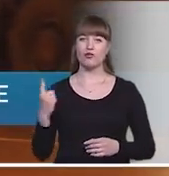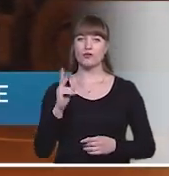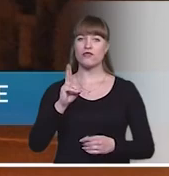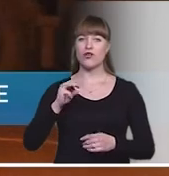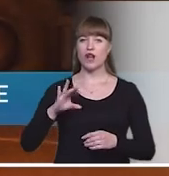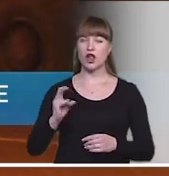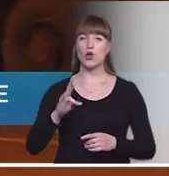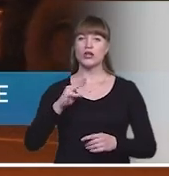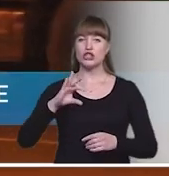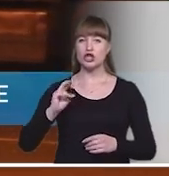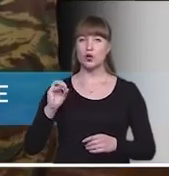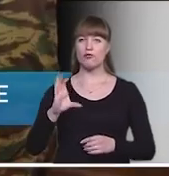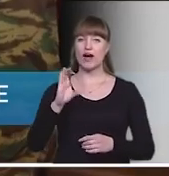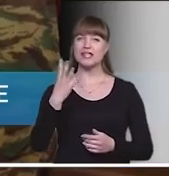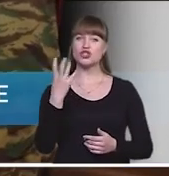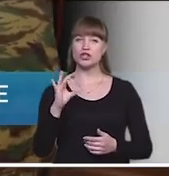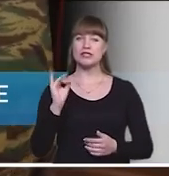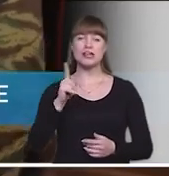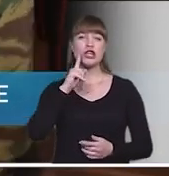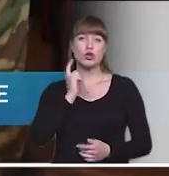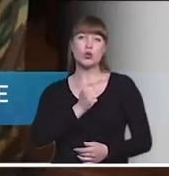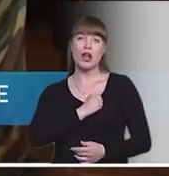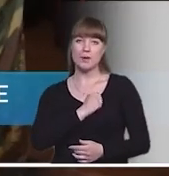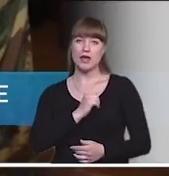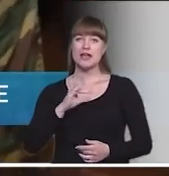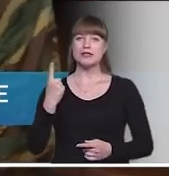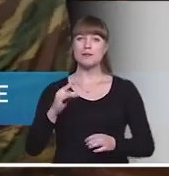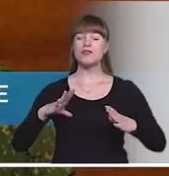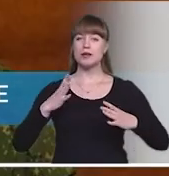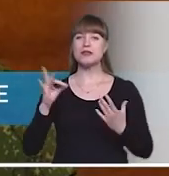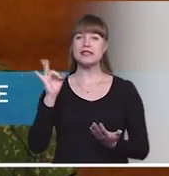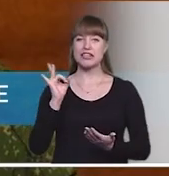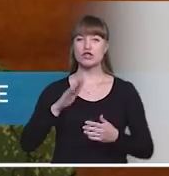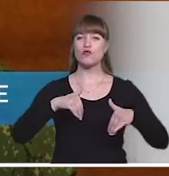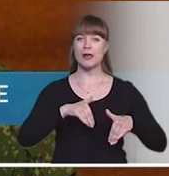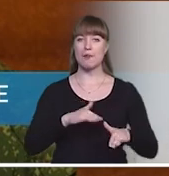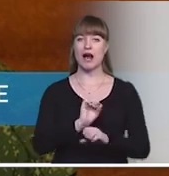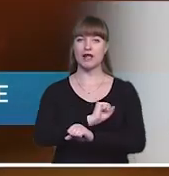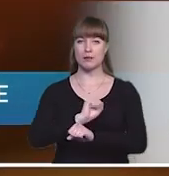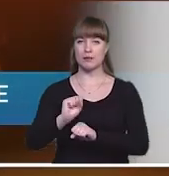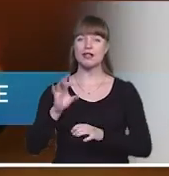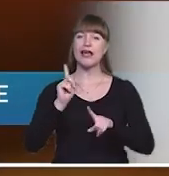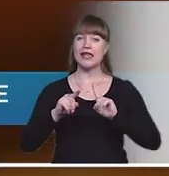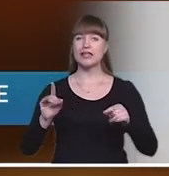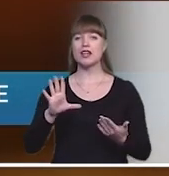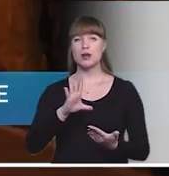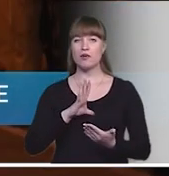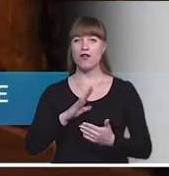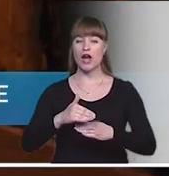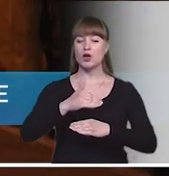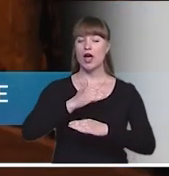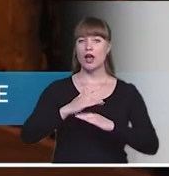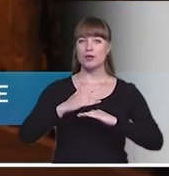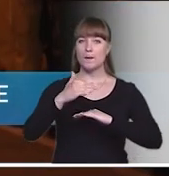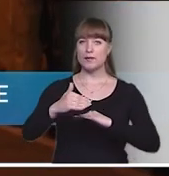Впервые в колонии «Триумф С-400» и «Юнармейцы» – первая репетиция ростовского парада Победы. Иногда бывает, передняя